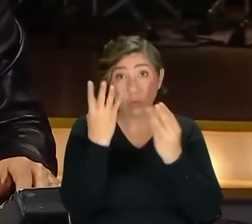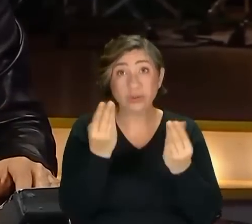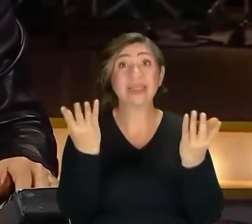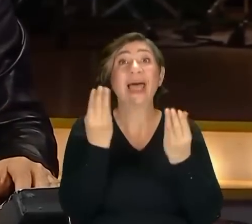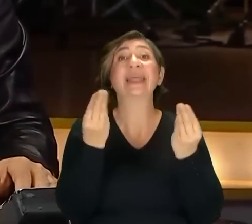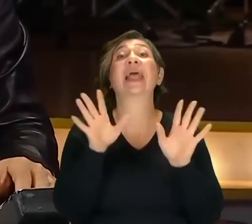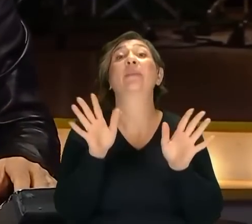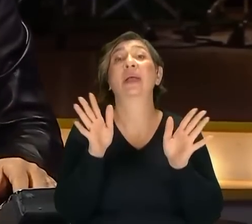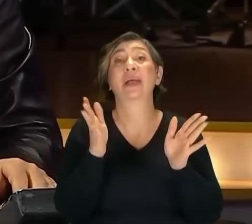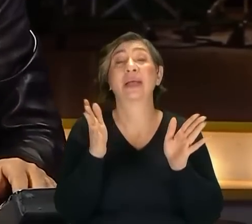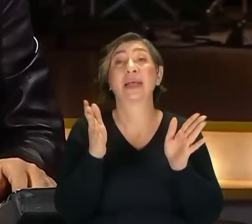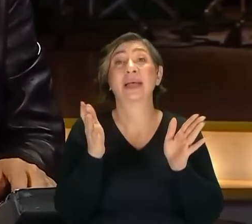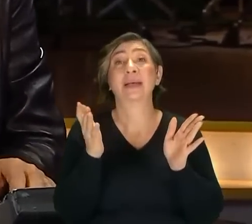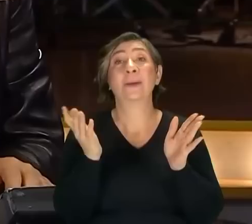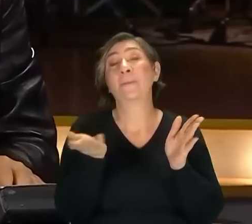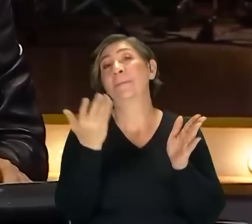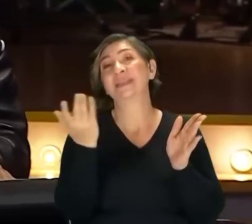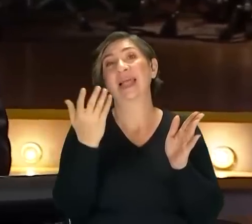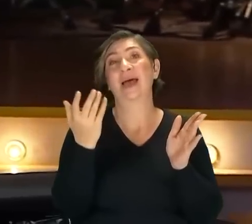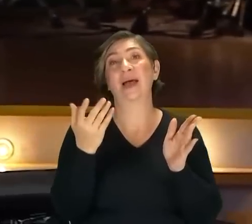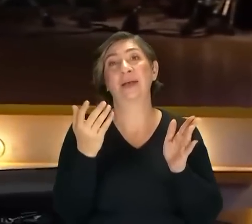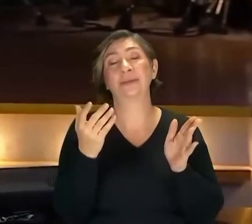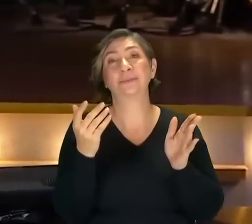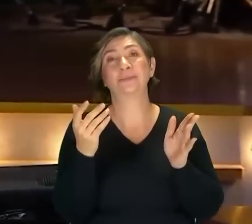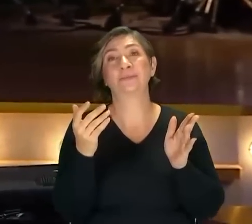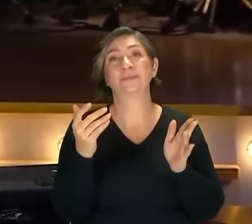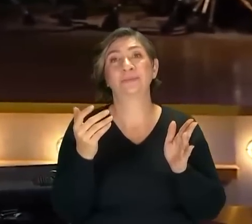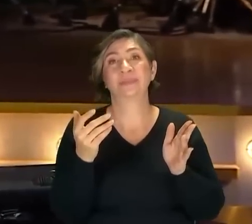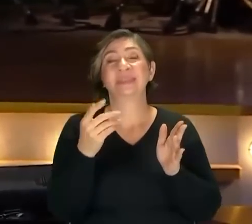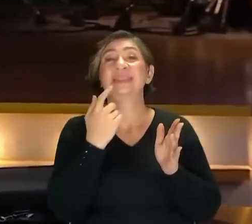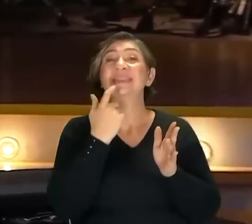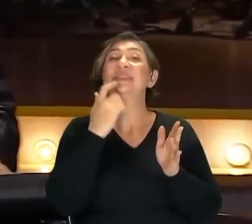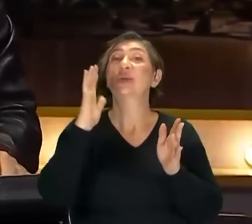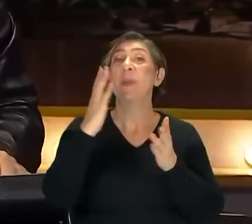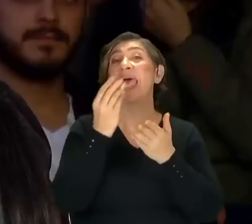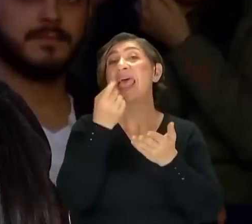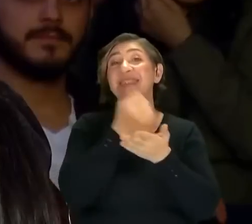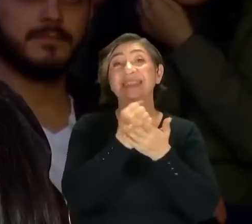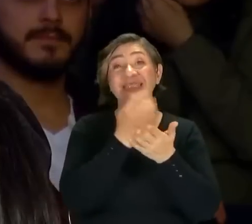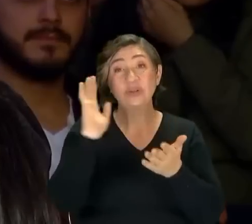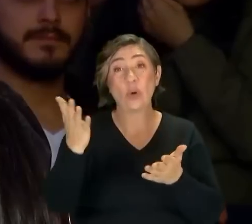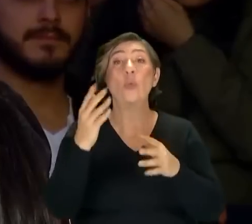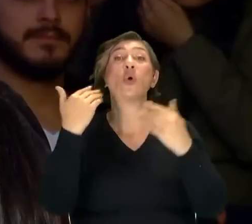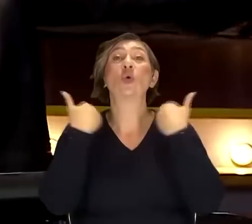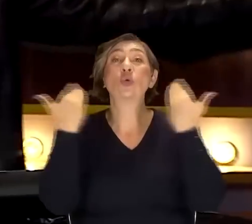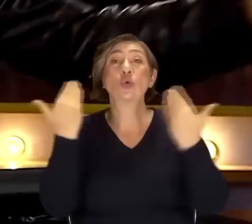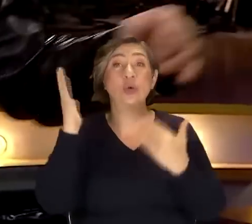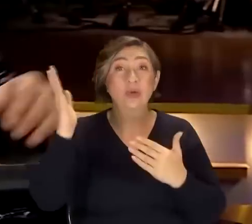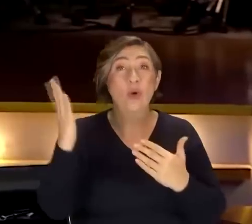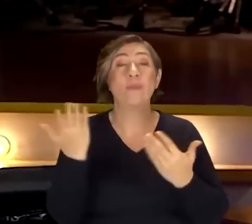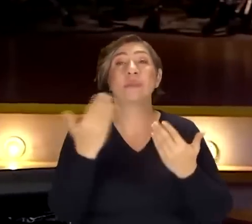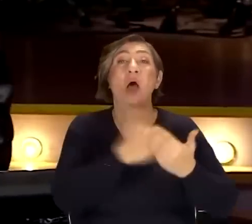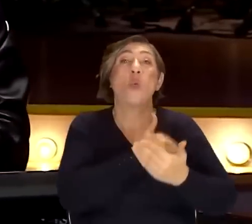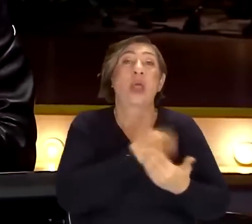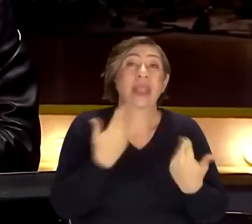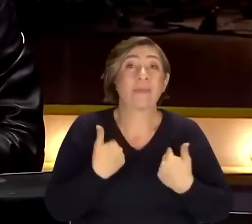iyi olmaz mı? Mesela işte şeyde gidiyorum, dişçiliğe gidiyorum, eczacılığa gidiyorum, hukuka gidiyorum, şuna